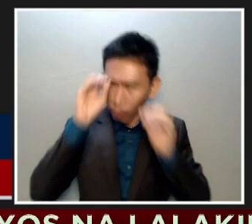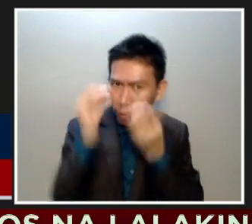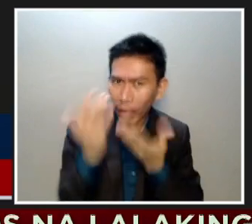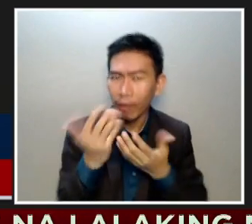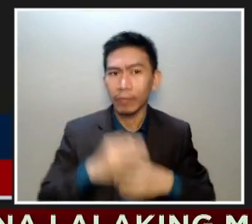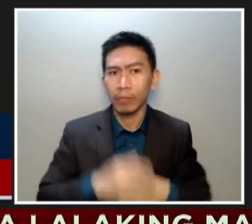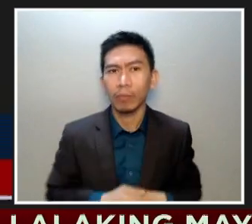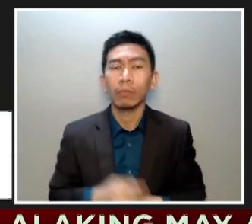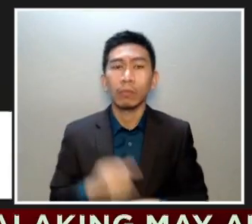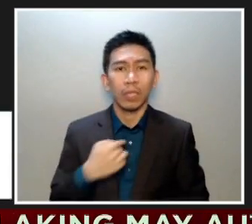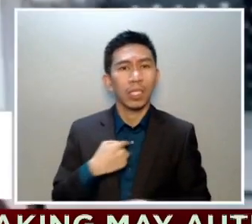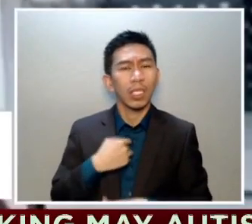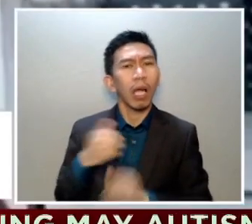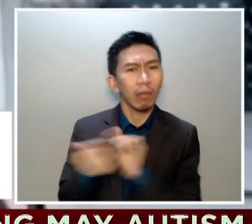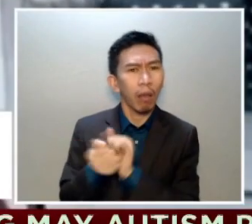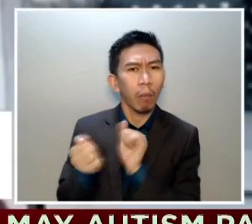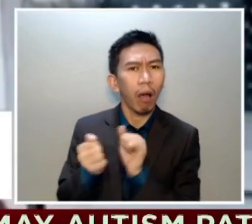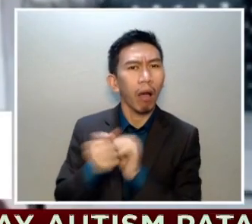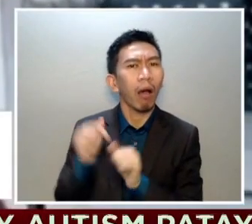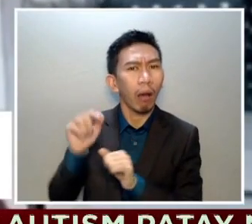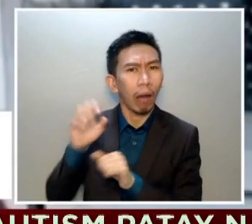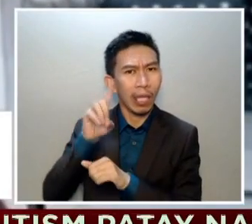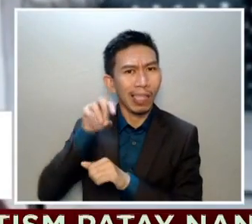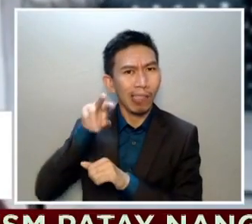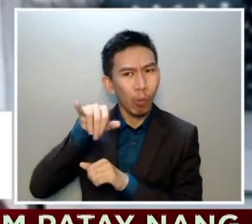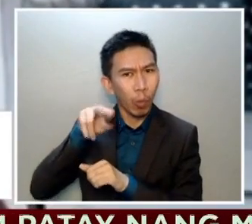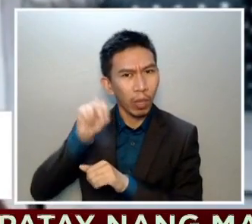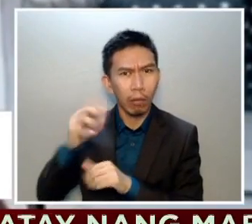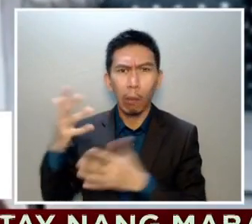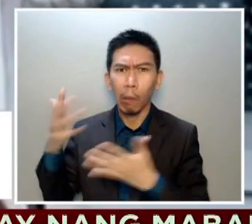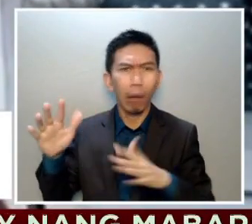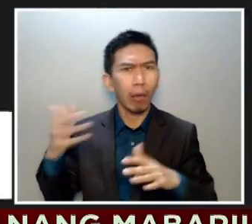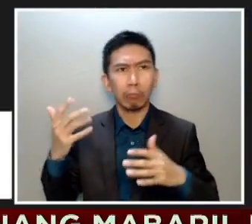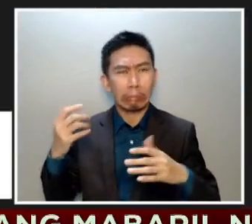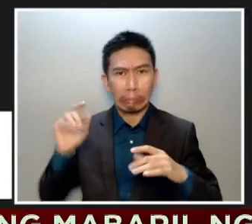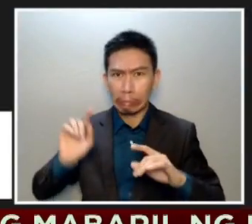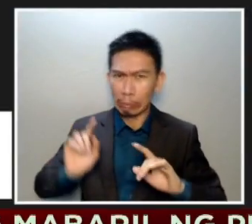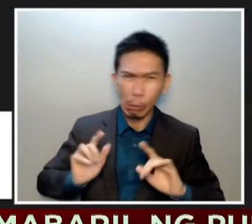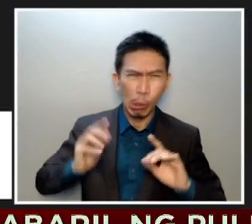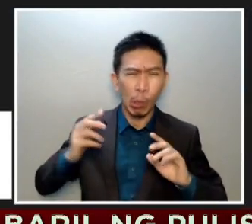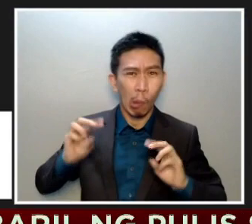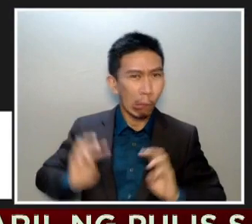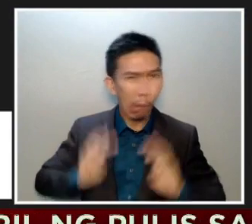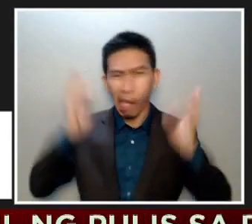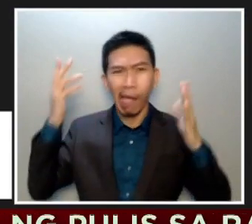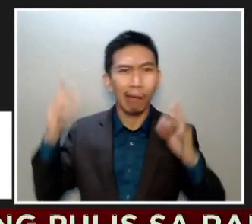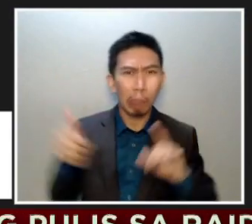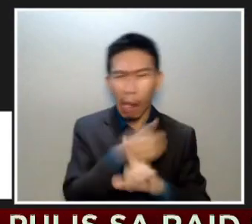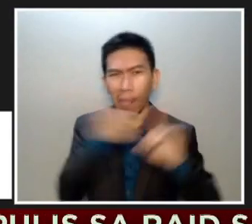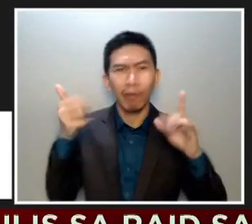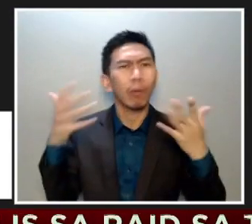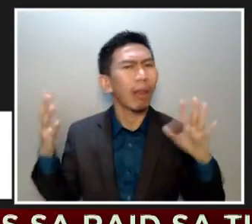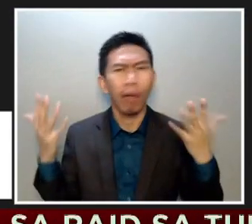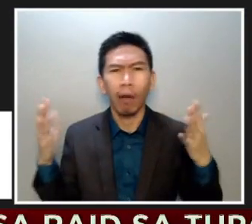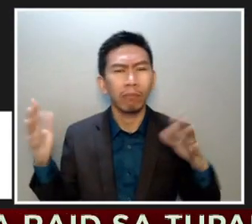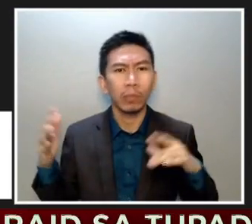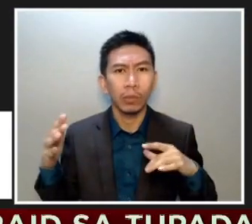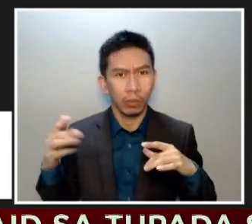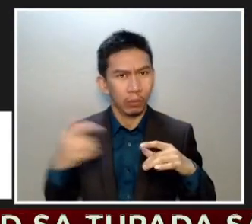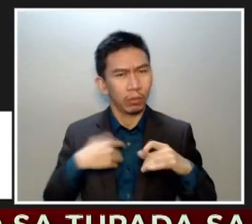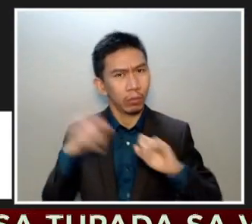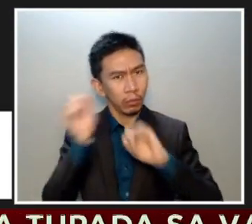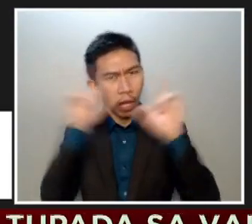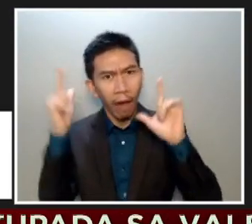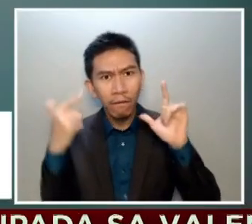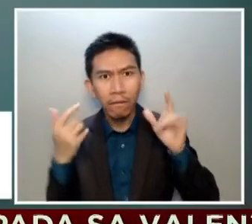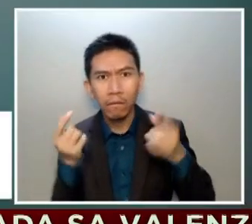never siyang naging aggressive. Ever. So kaya talagang nalulungkot ako na meron siyang naging ganong